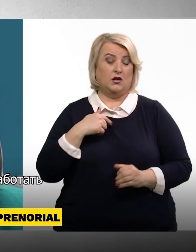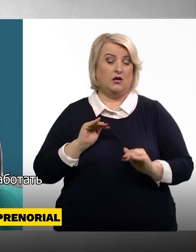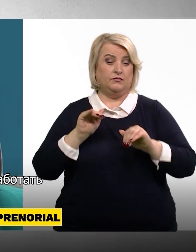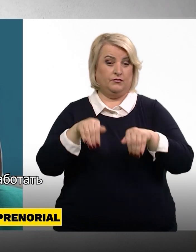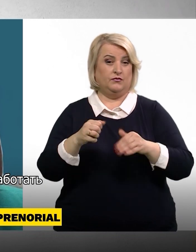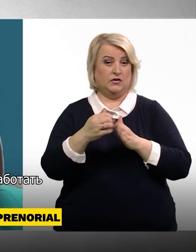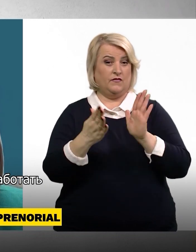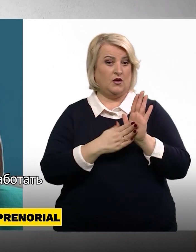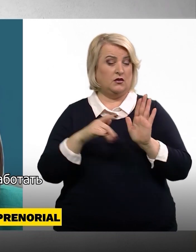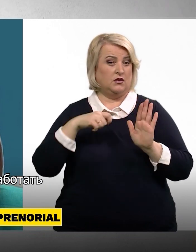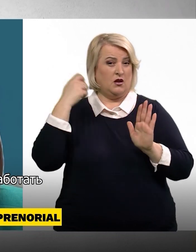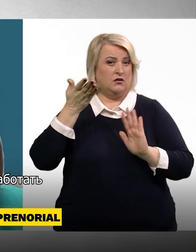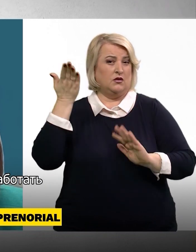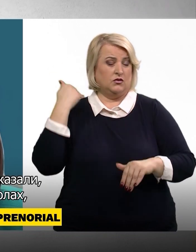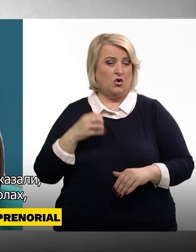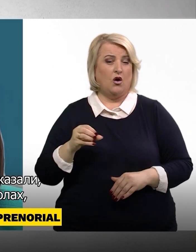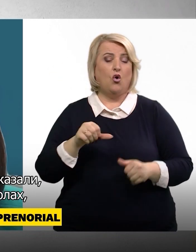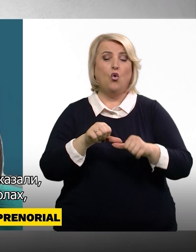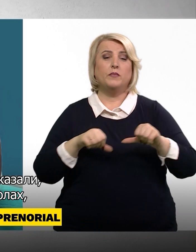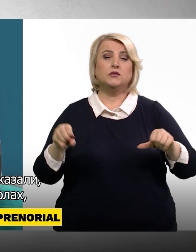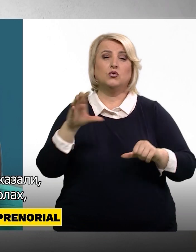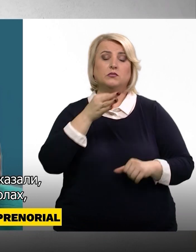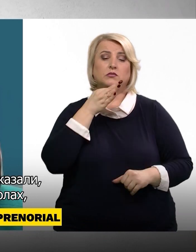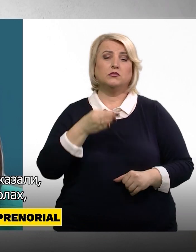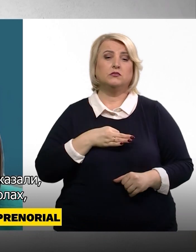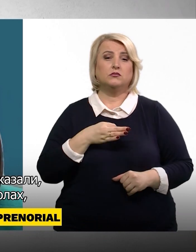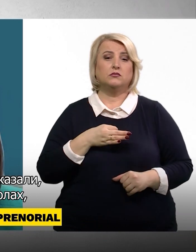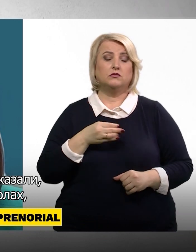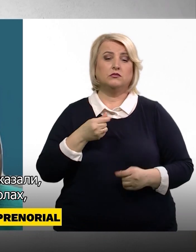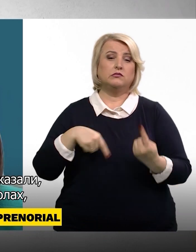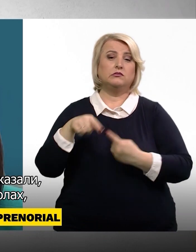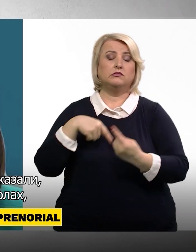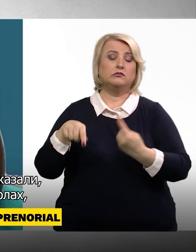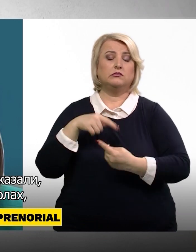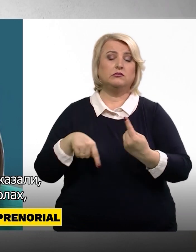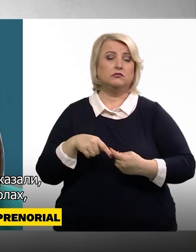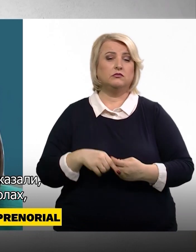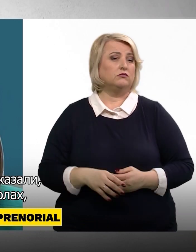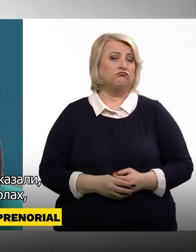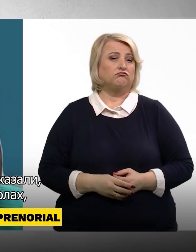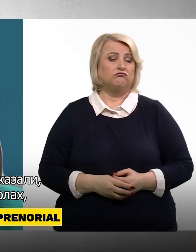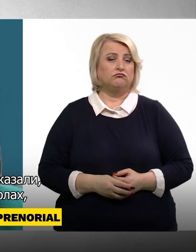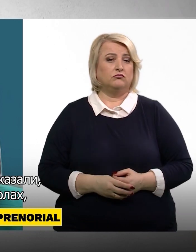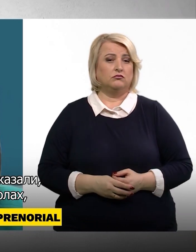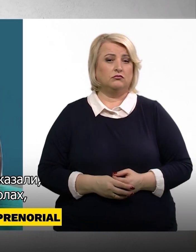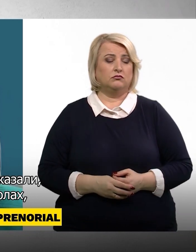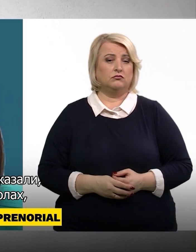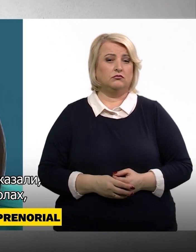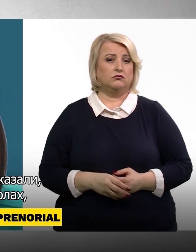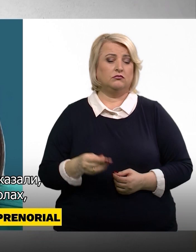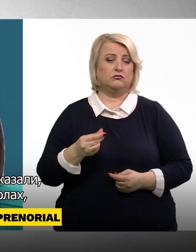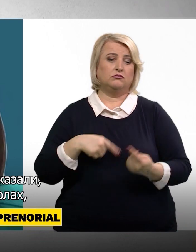în Junior Achievement acum 19 ani, Comisia Europeană mi-a spus business doesn't belong in the classroom. Nu